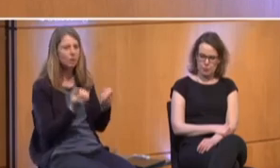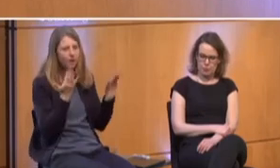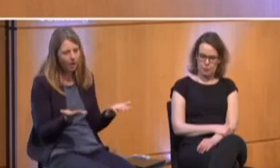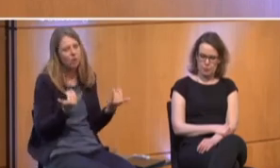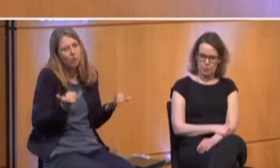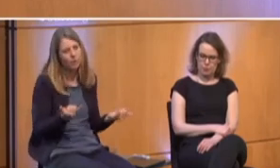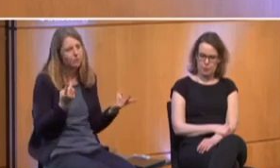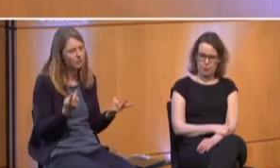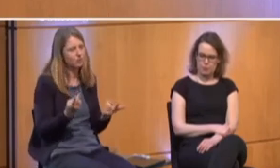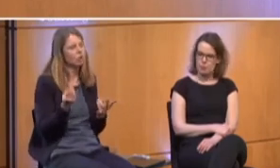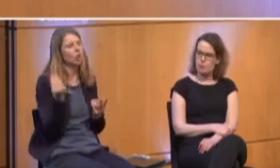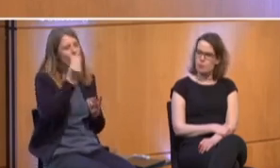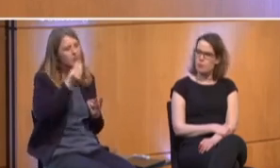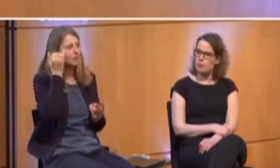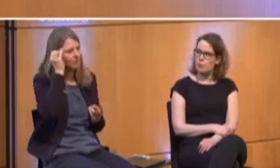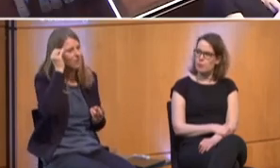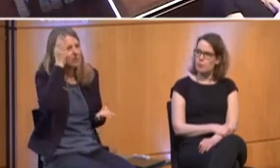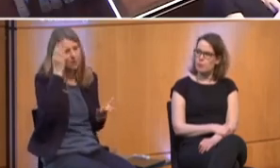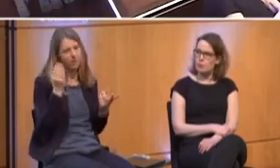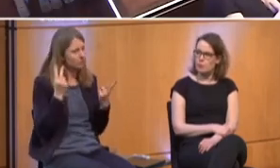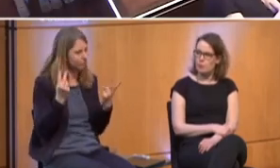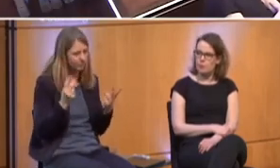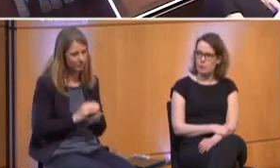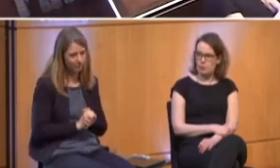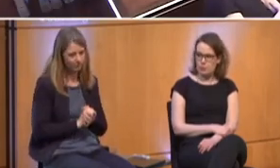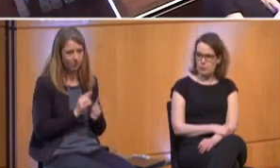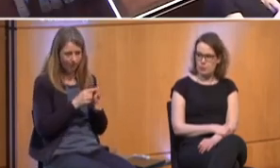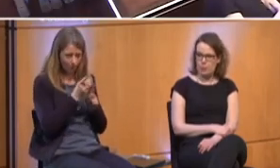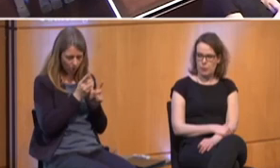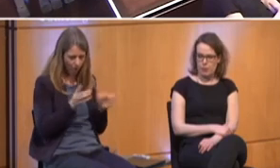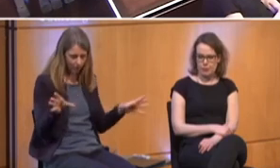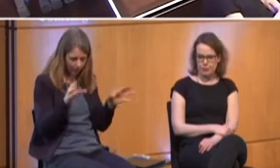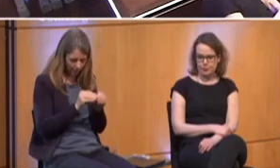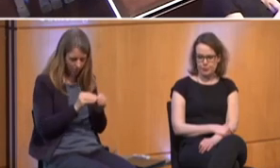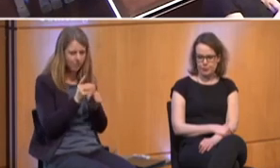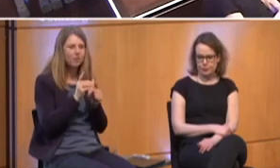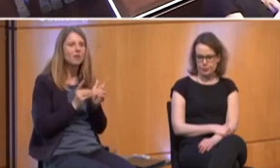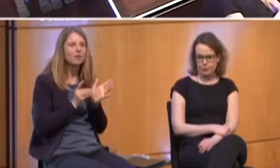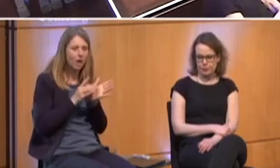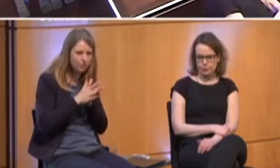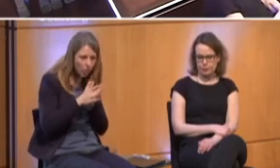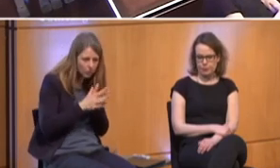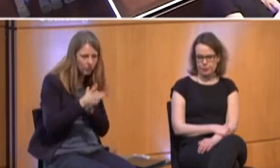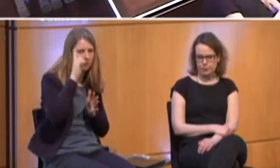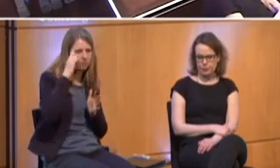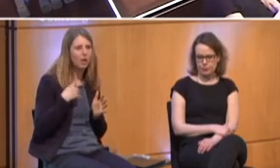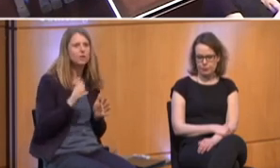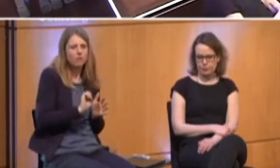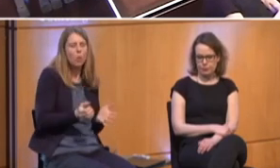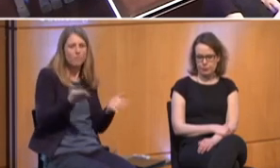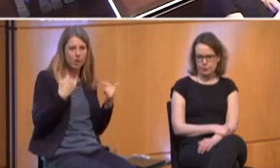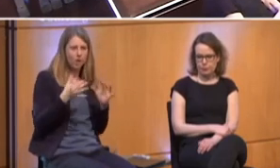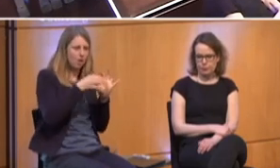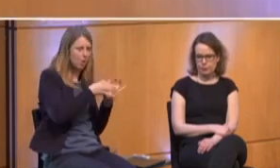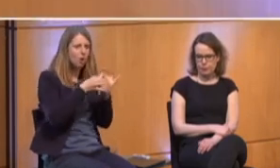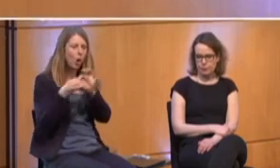heute aus der KI, das muss man ganz klar sagen. So, und jetzt habe ich eine Erkenntnisgewinn und weiß, was passiert und warum passiert es und wie ist Korrelation